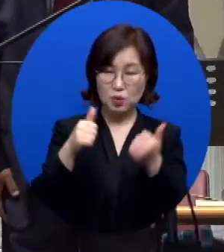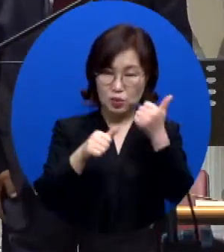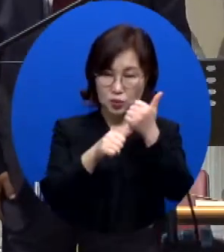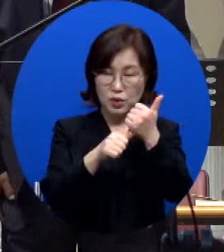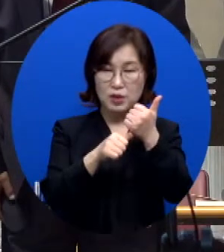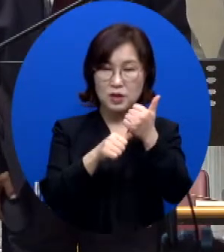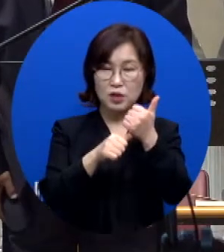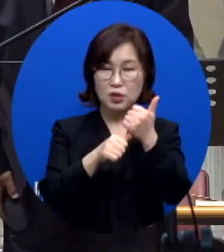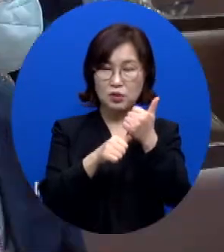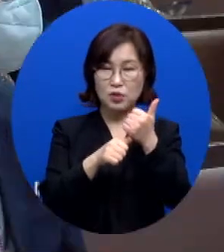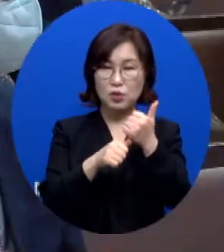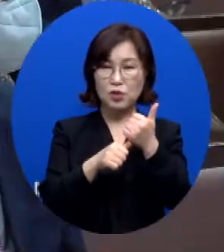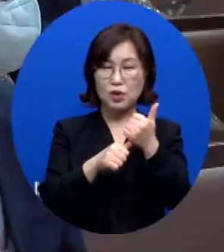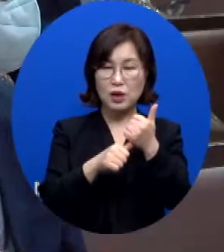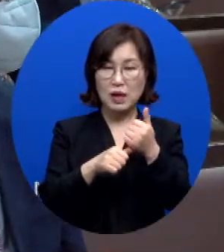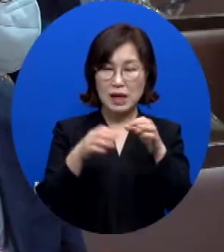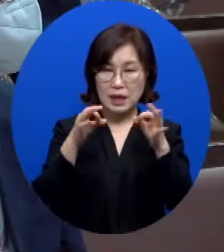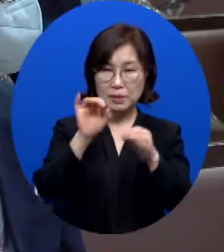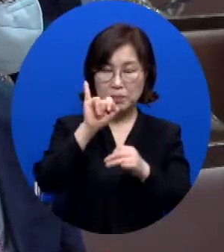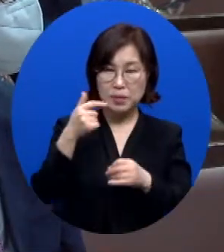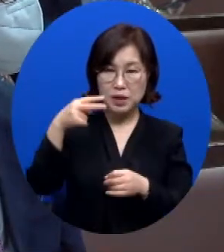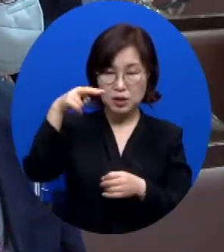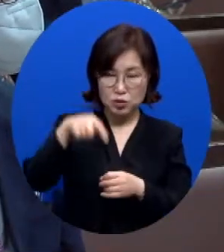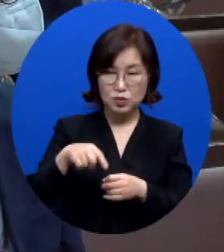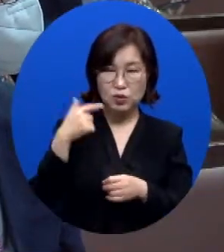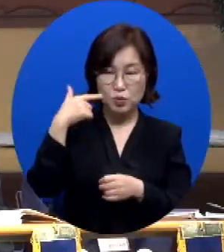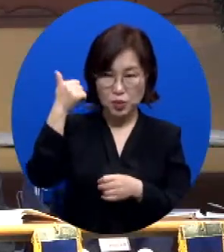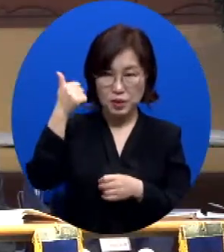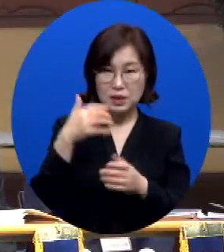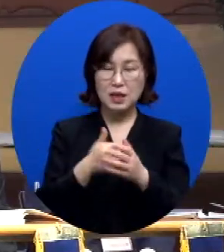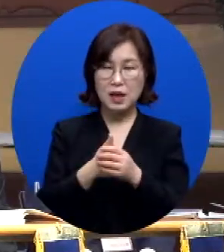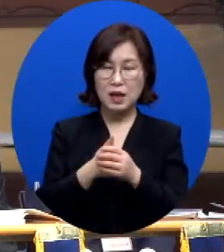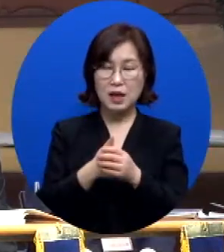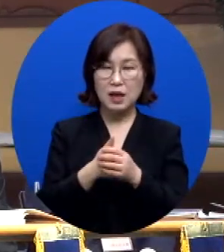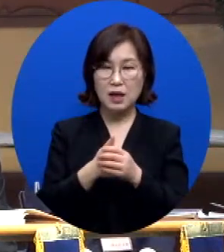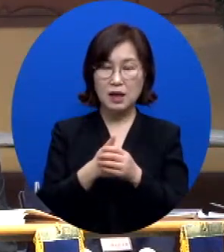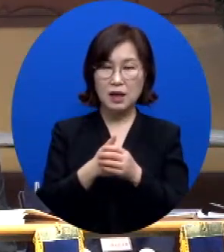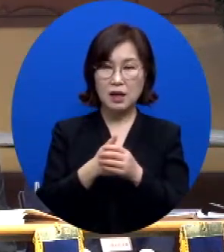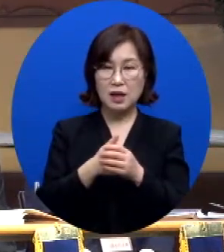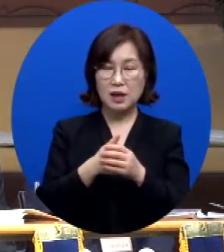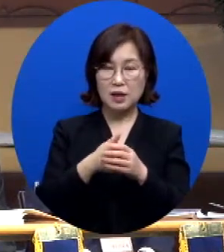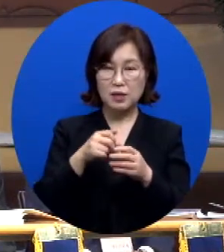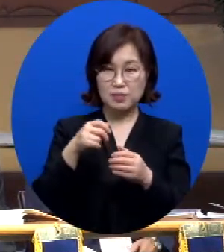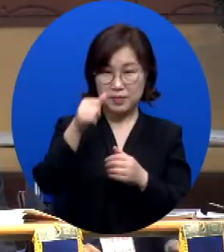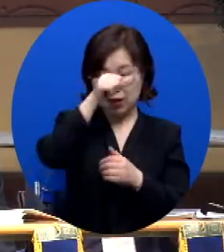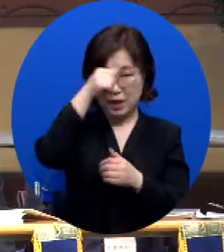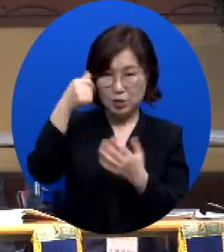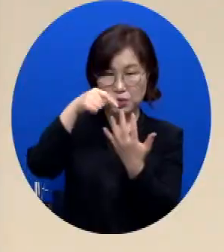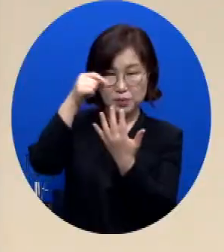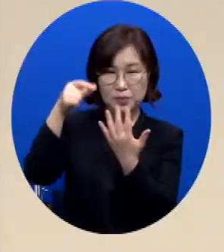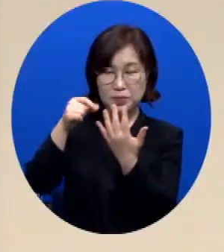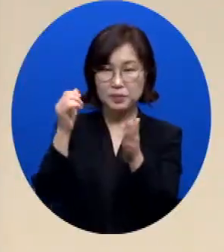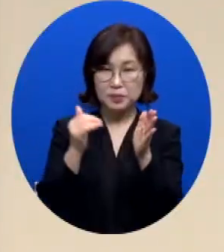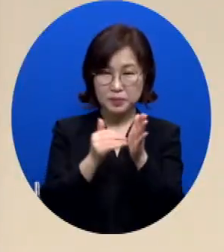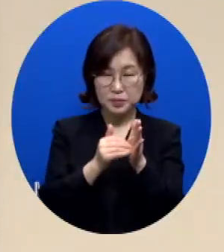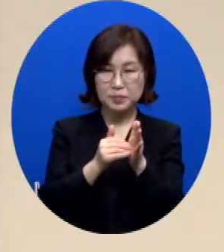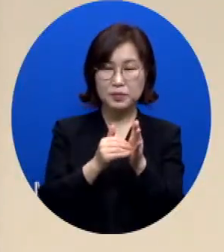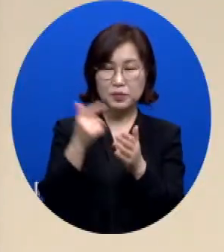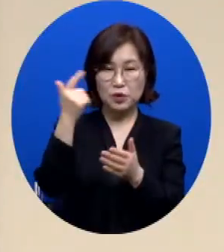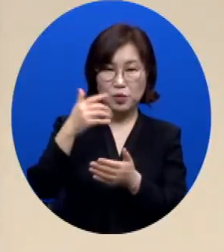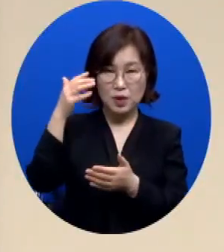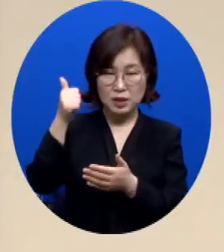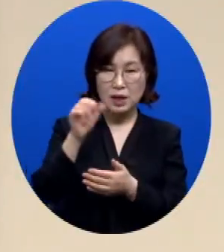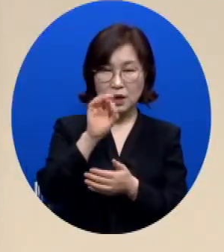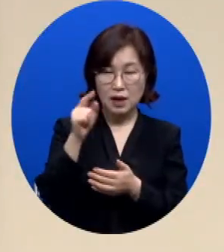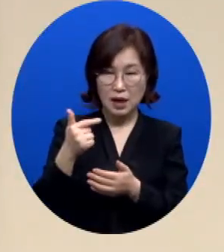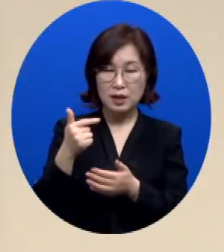부노회장으로 새생명교회 김민수 목사, 준혜교회 류철수 장로가 선출됐습니다. 노회장으로 추대된